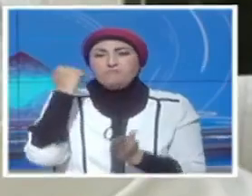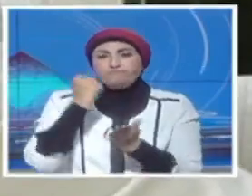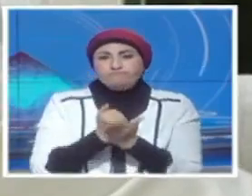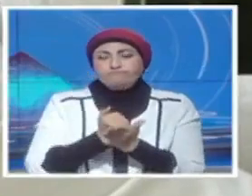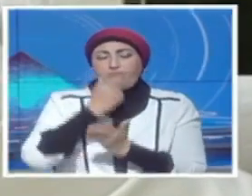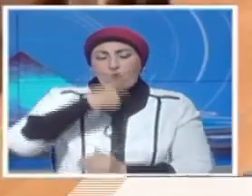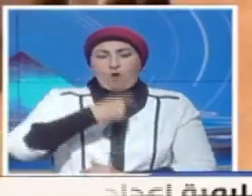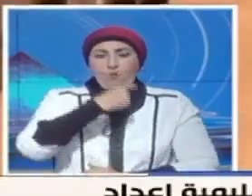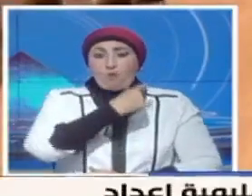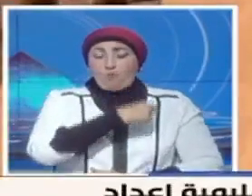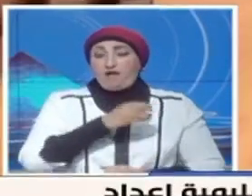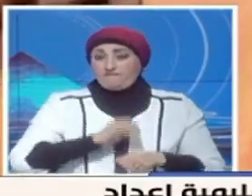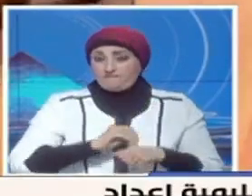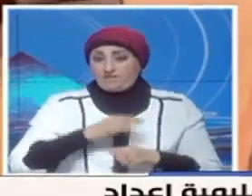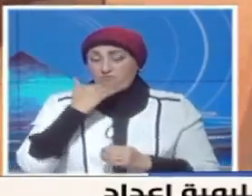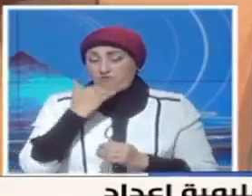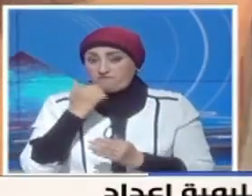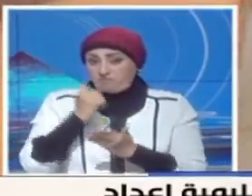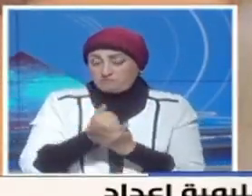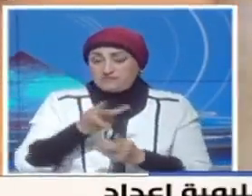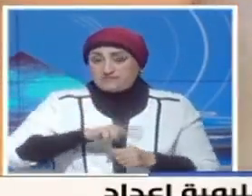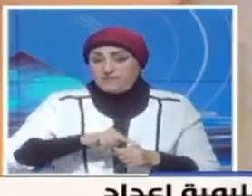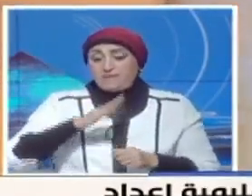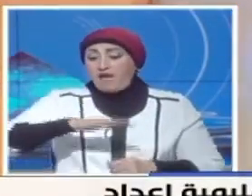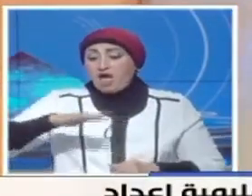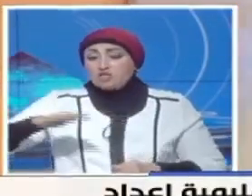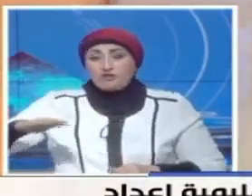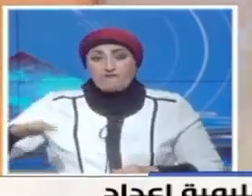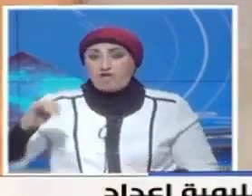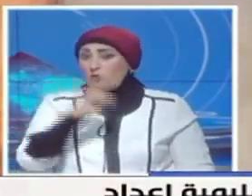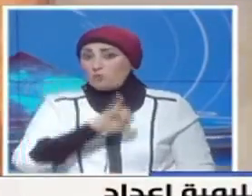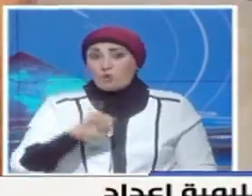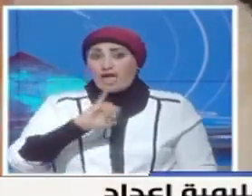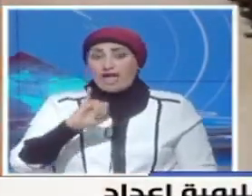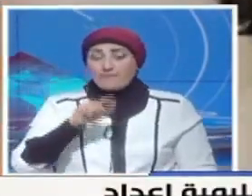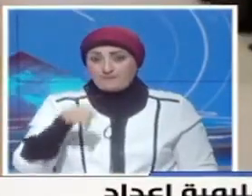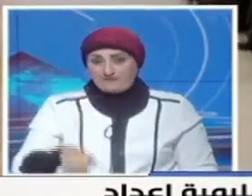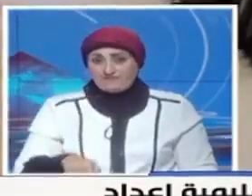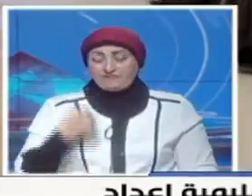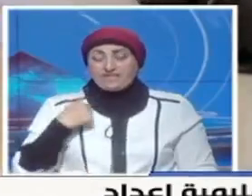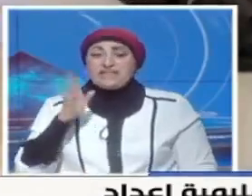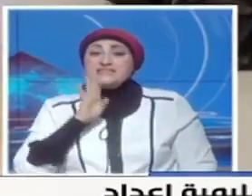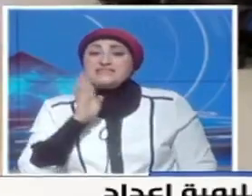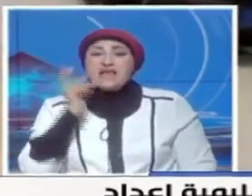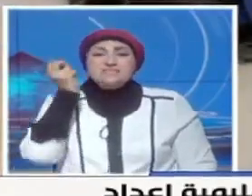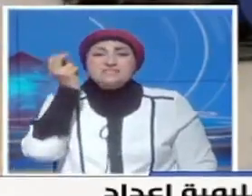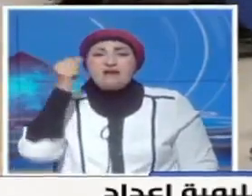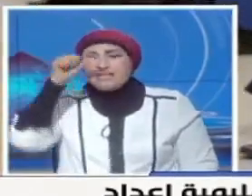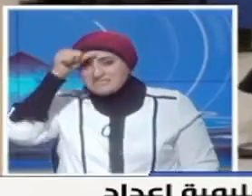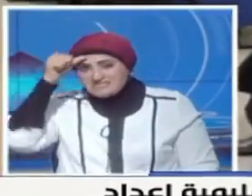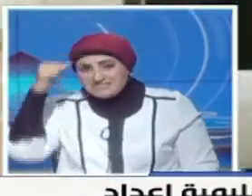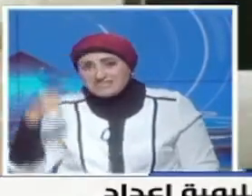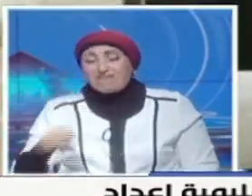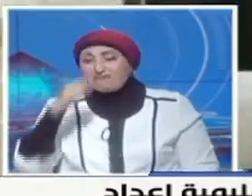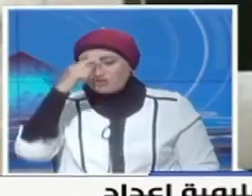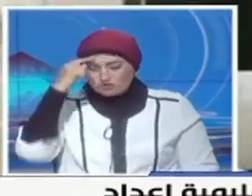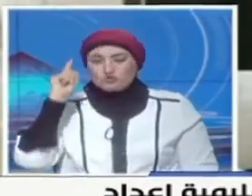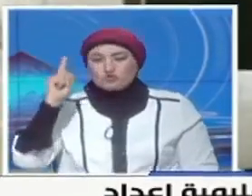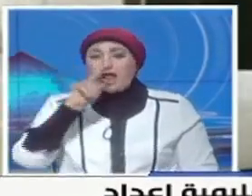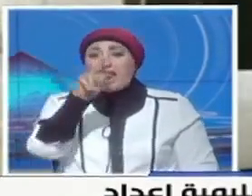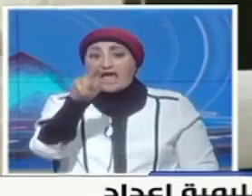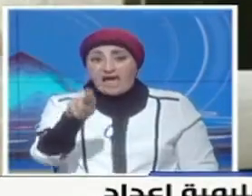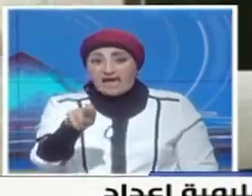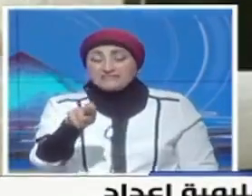وغير المعتمدين. ففي إطار الاهتمام بالنشء والأطفال، انطلاق البرنامج التثقيفي الصيفي للأطفال إن شاء الله بإذن الله من يوم